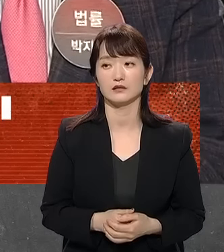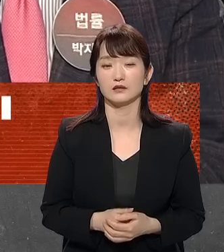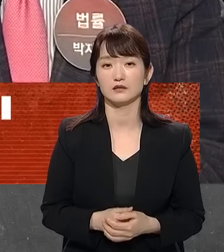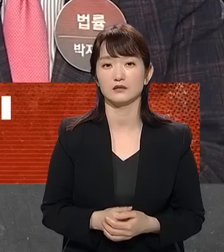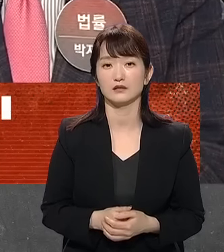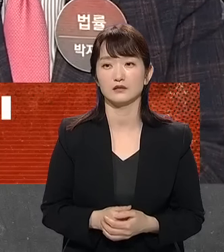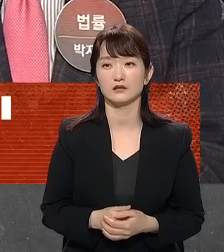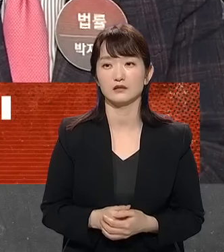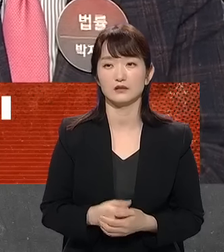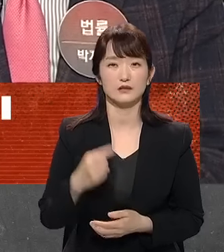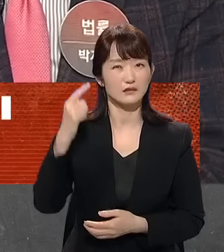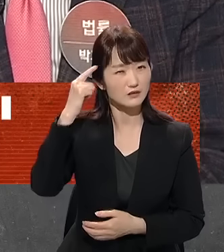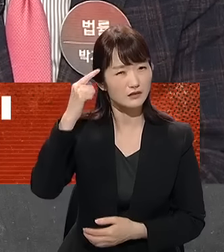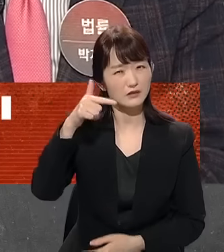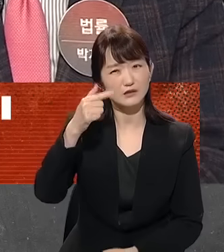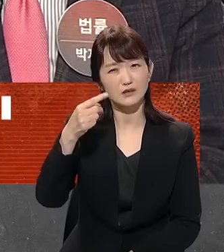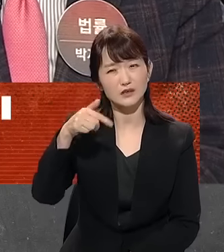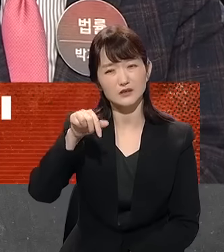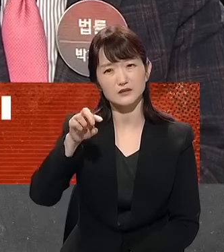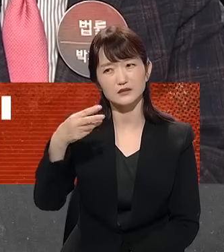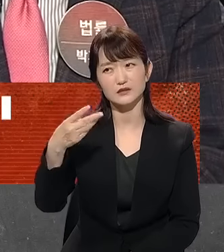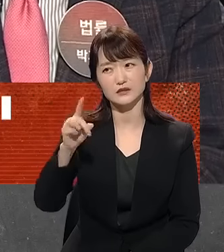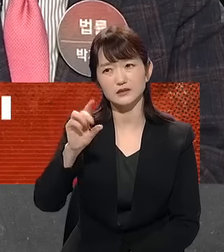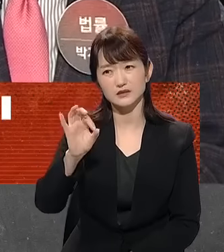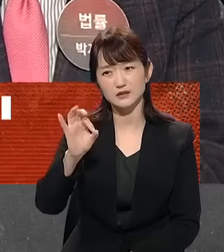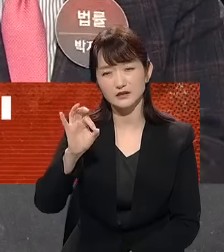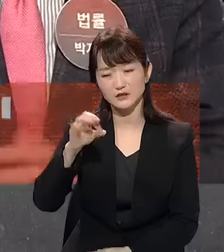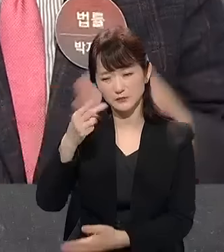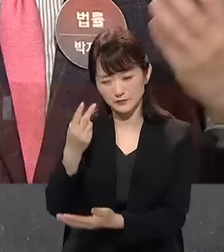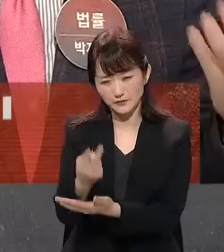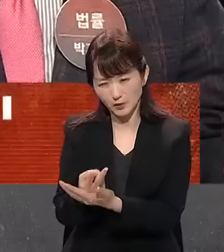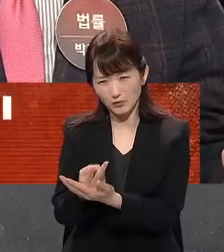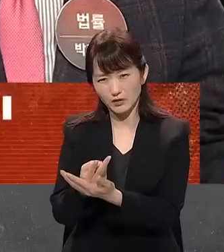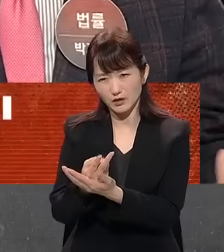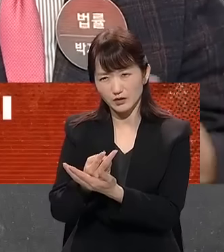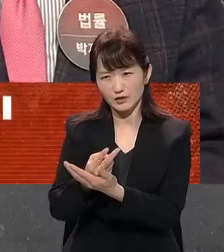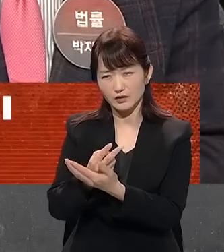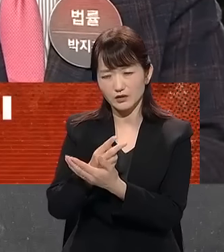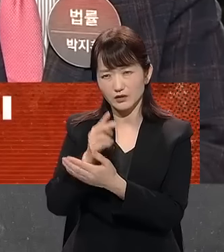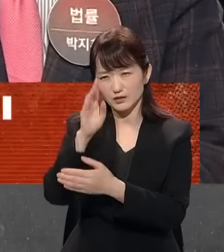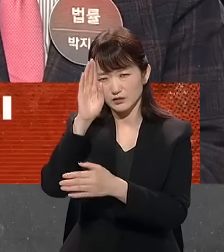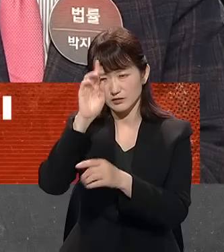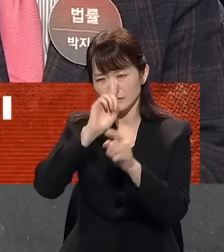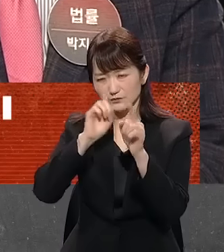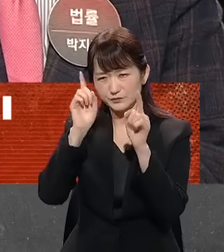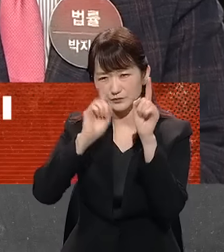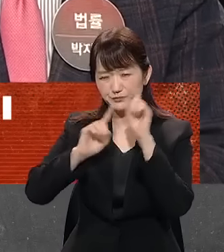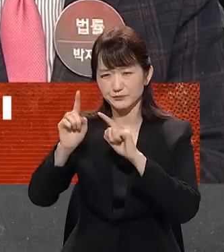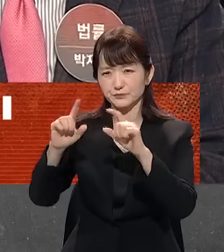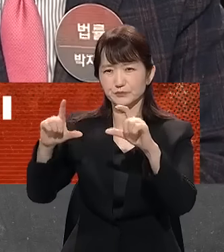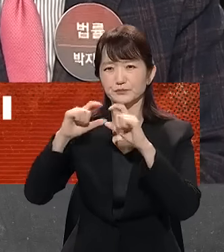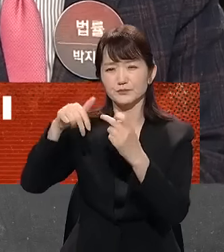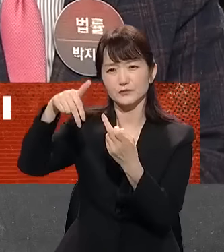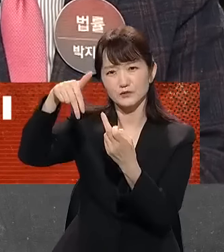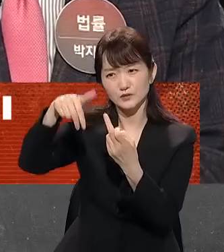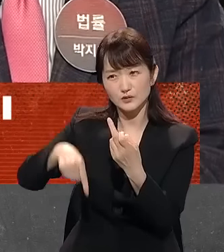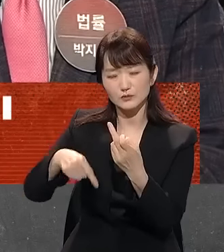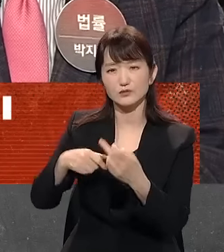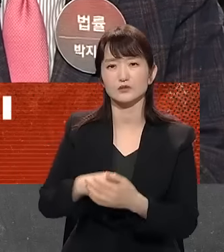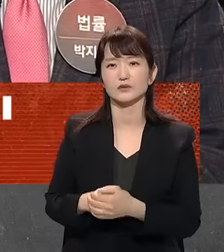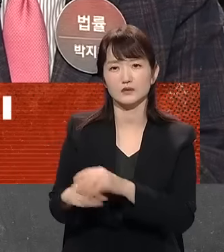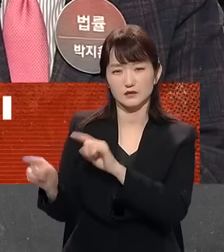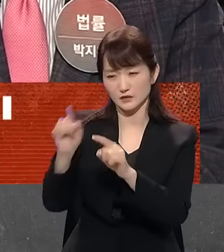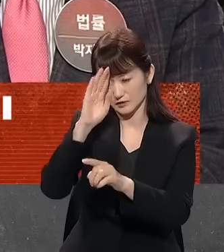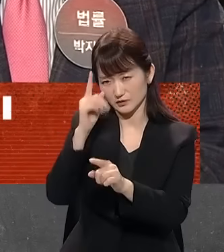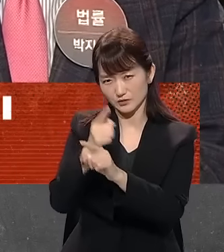파열, 뇌진탕 등으로 12주 진단을 받았다고 하고요. 재활병원에서 8주 추가 진단을 받았고 결국 20주 정도의